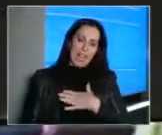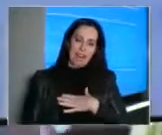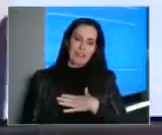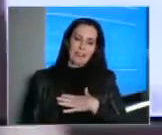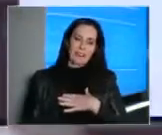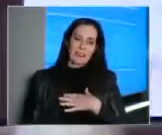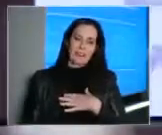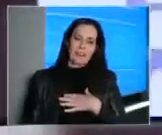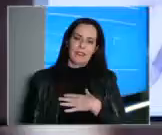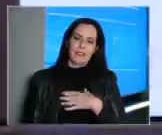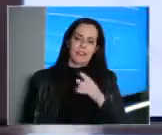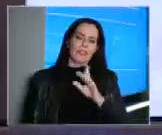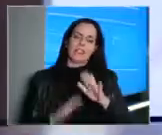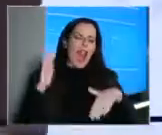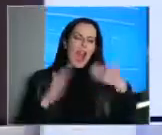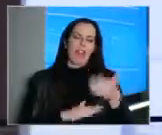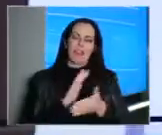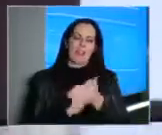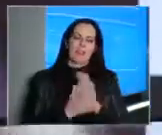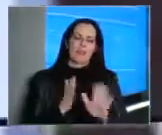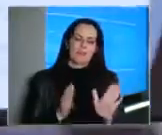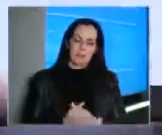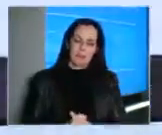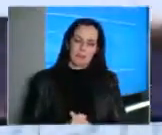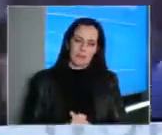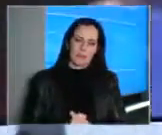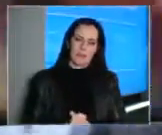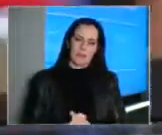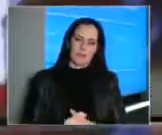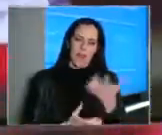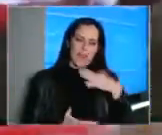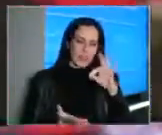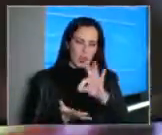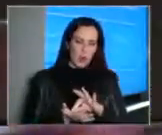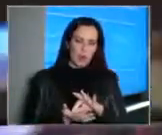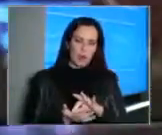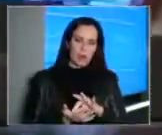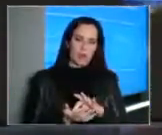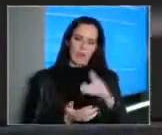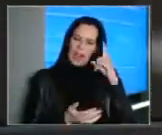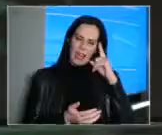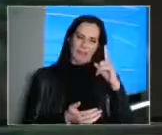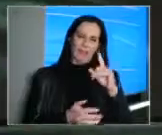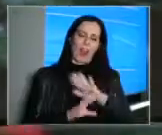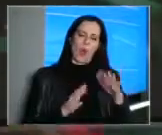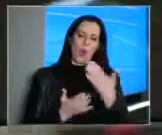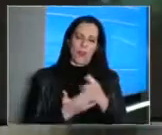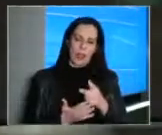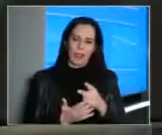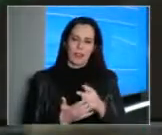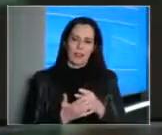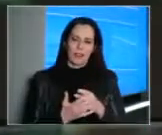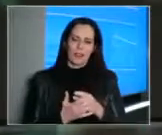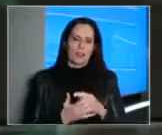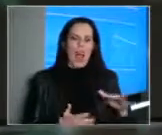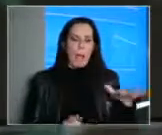זה ה-feel the burn של הקמפיין הקודם, היה נקודה, ולדעתי רק העובדה